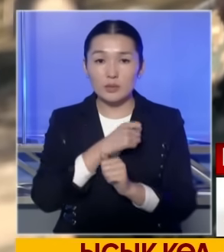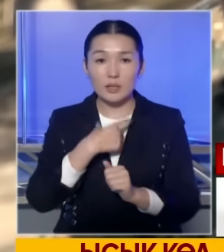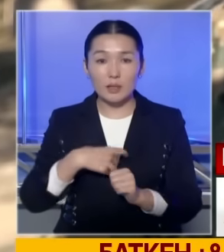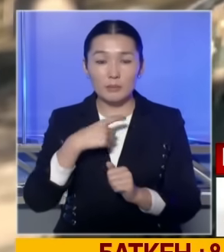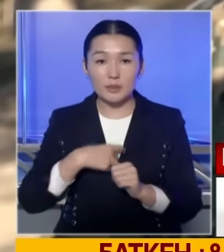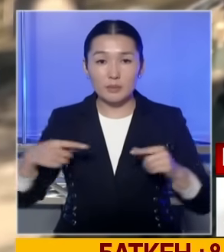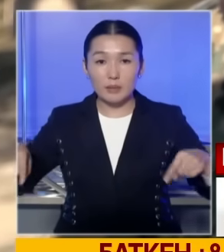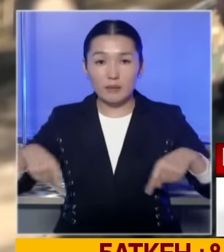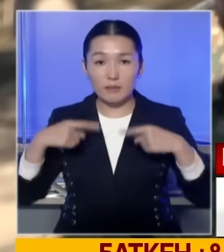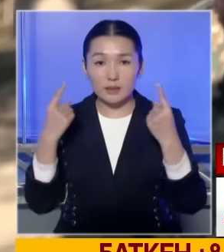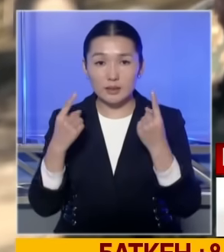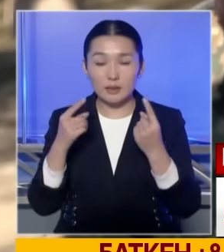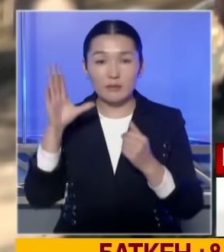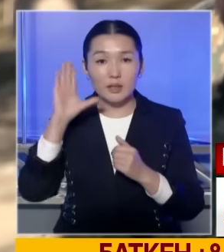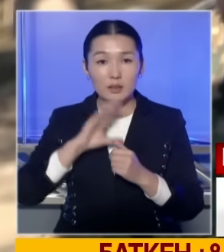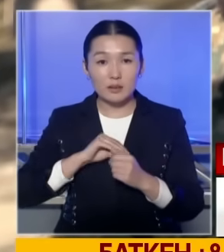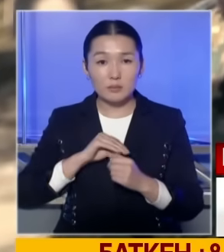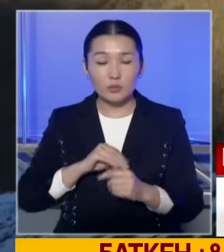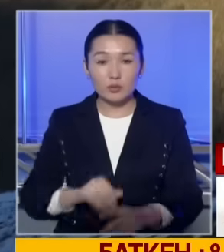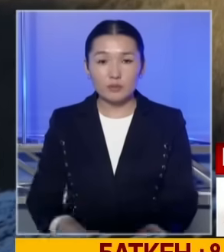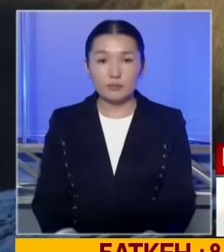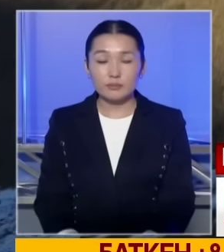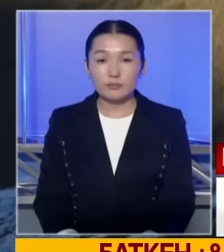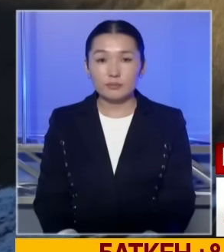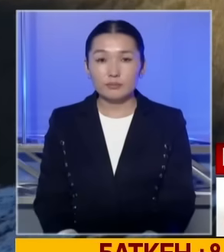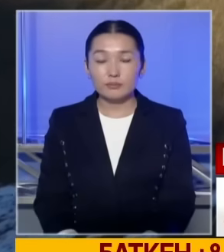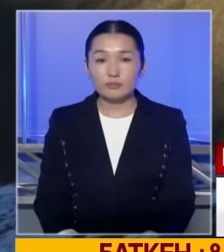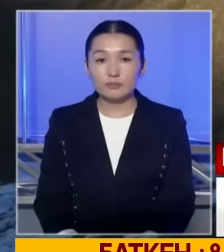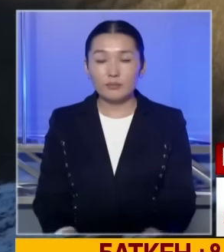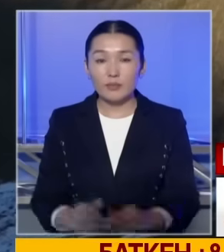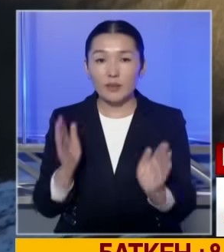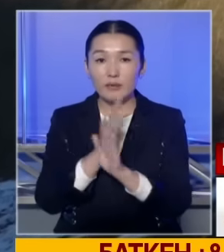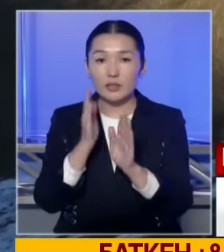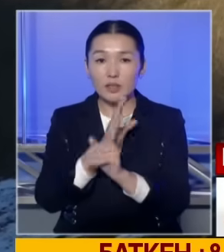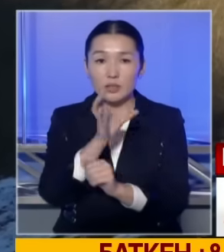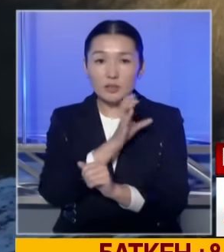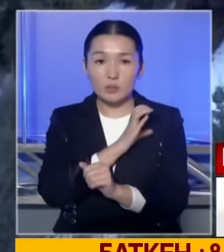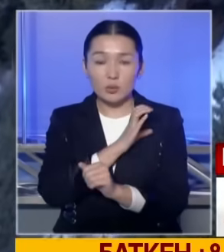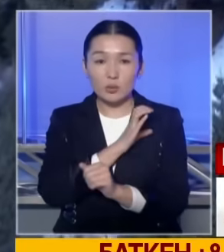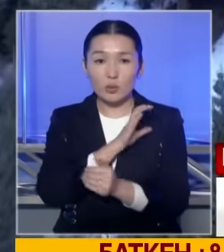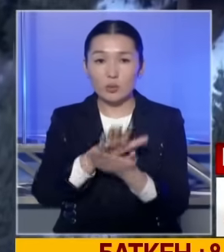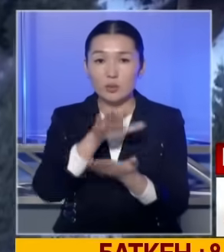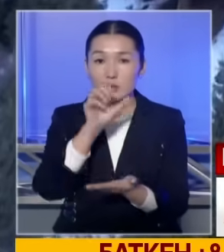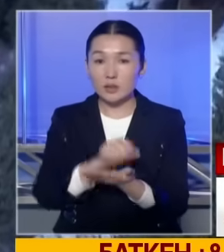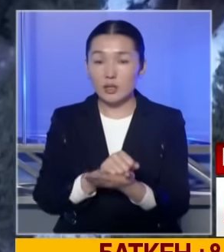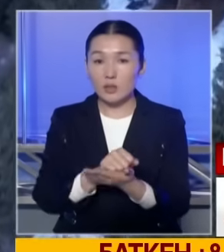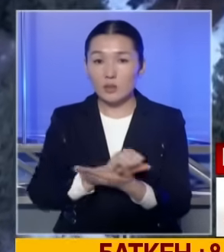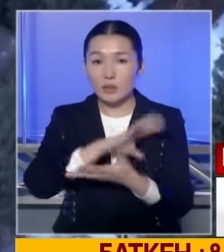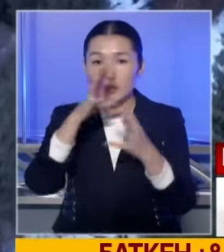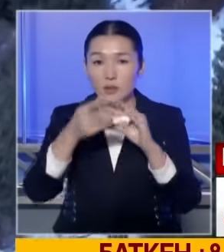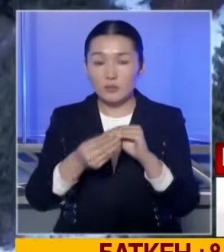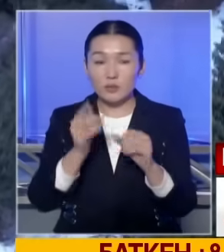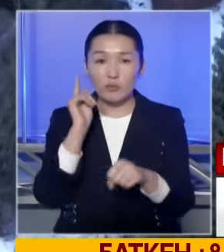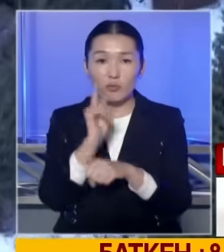леса восстановление деп коет, ошого жетишип өсөт. Белгилей кетсек, жаратылыш байлыктарына кол салуу, мыйзамсыз аракеттерге бөгөт коюу